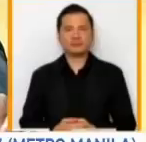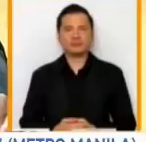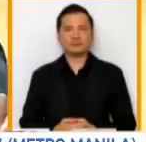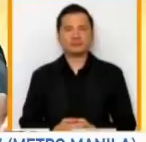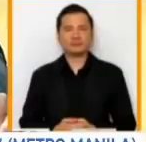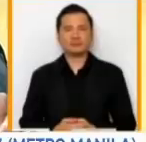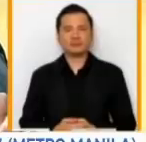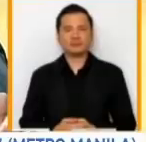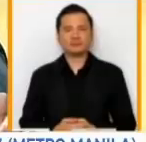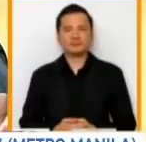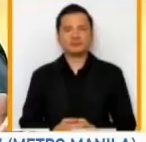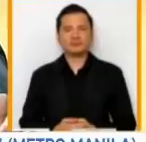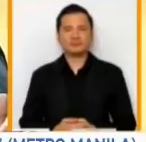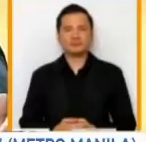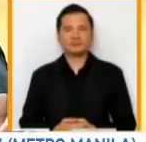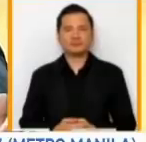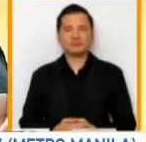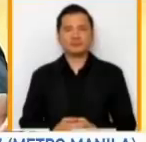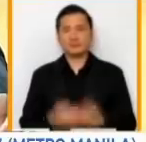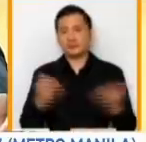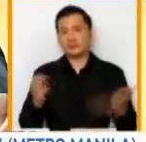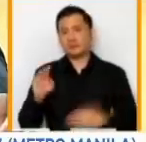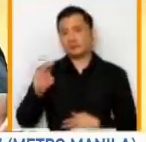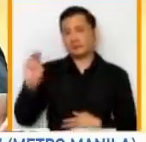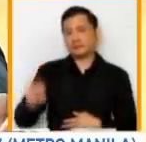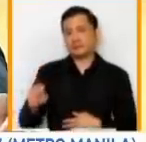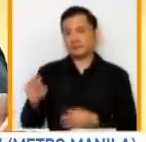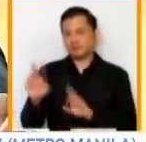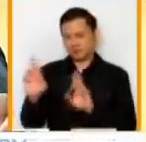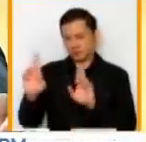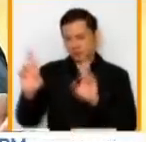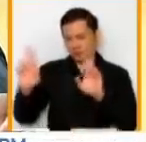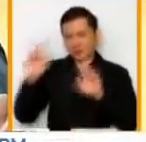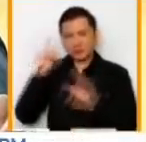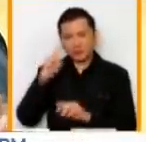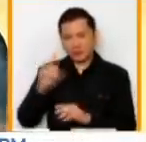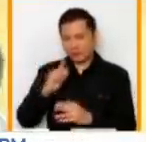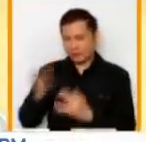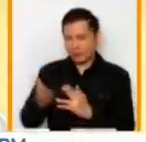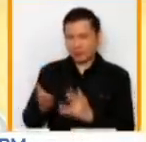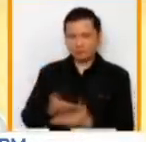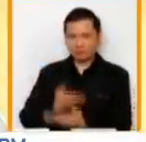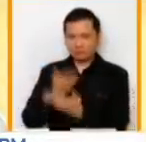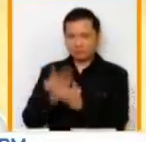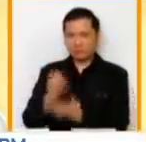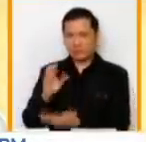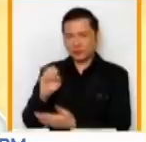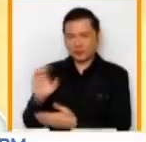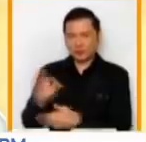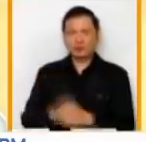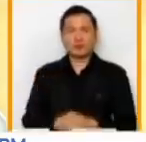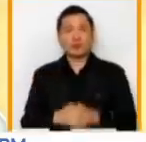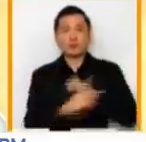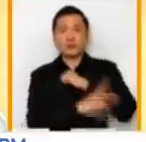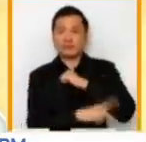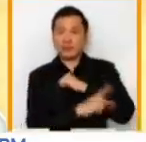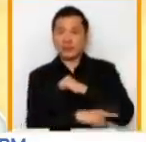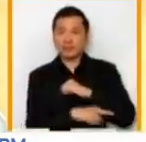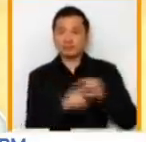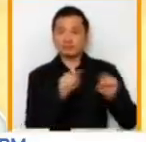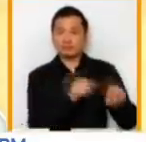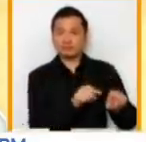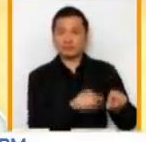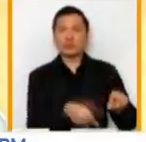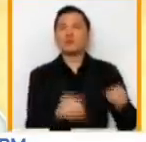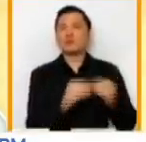Pilipinas. At kaya rito sa Metro Manila, pinaghahandaan na rin ang pagsimula ng filing of Certificate of Candidacy sa mga probinsya. Ang kabuang detalye